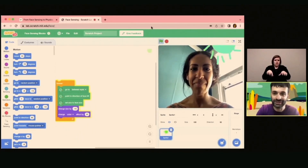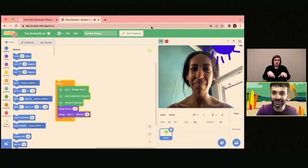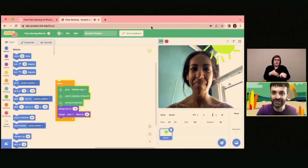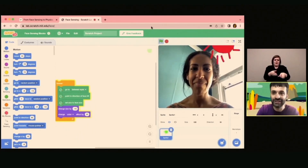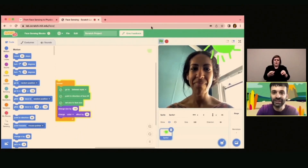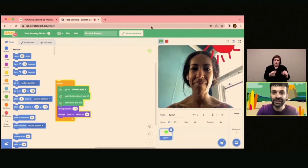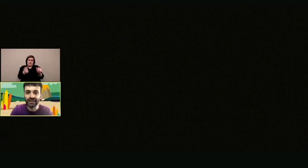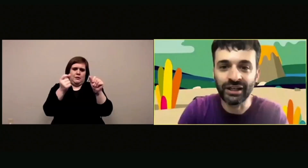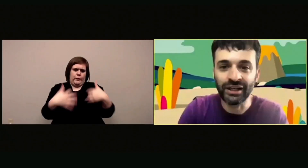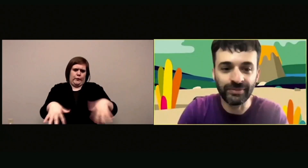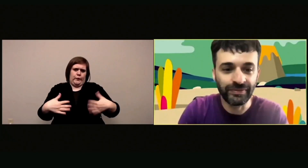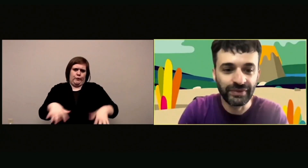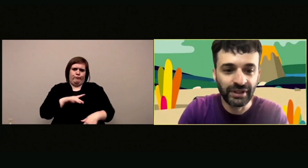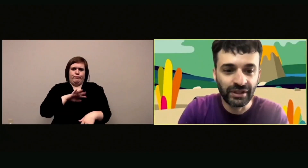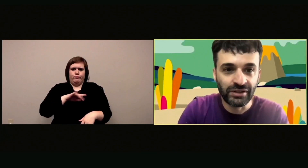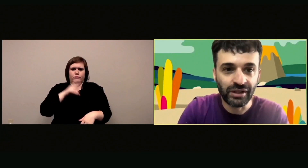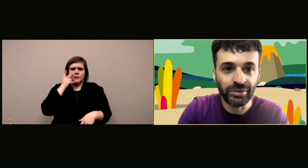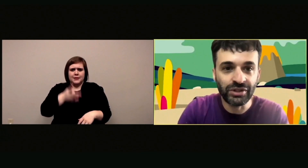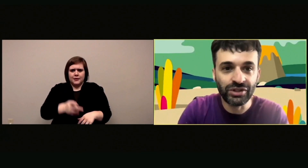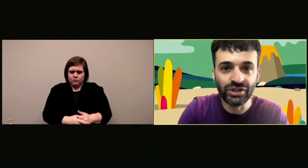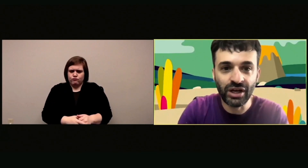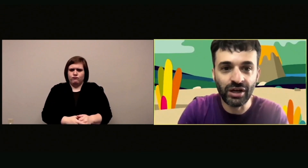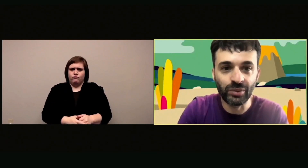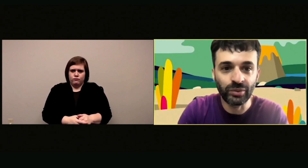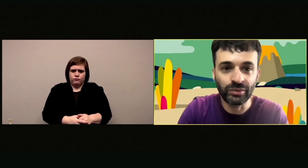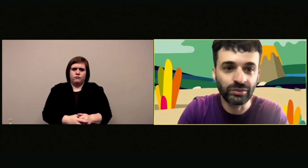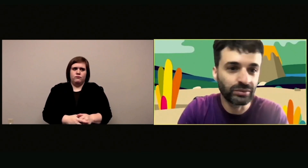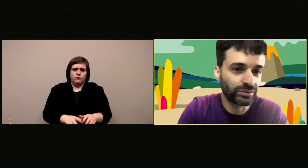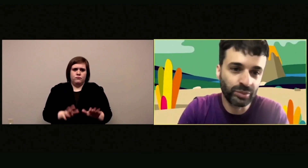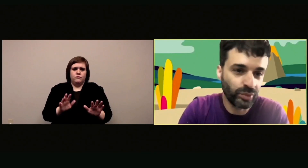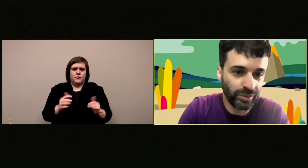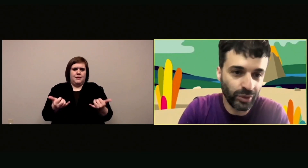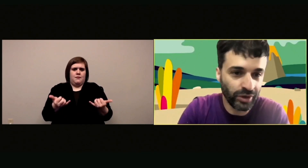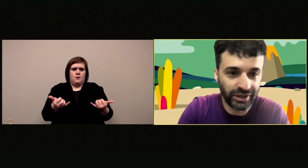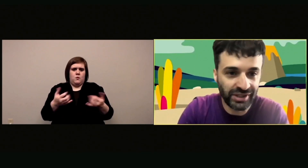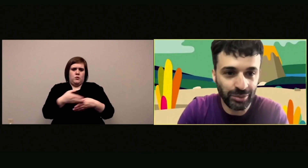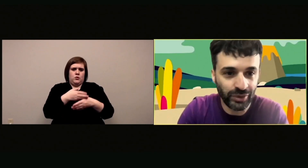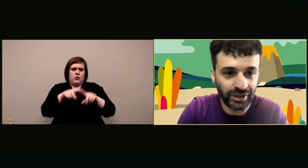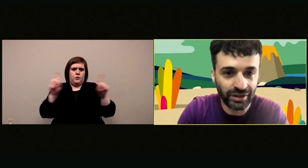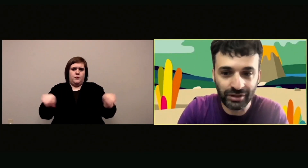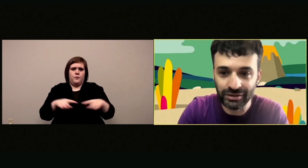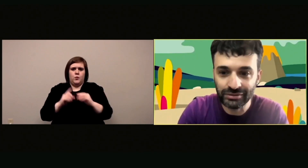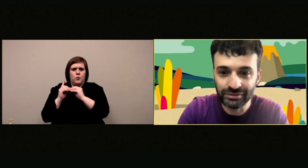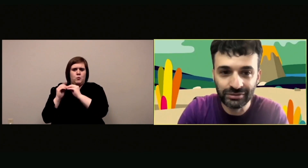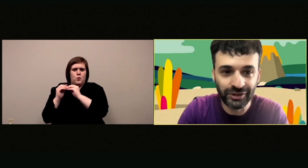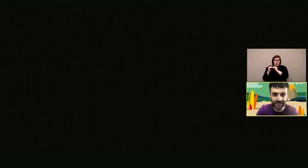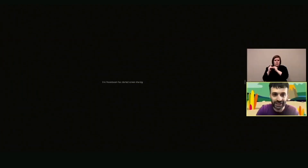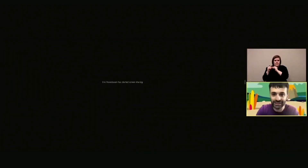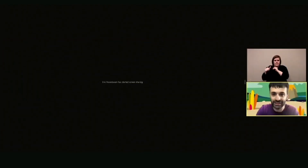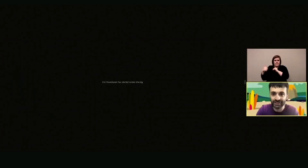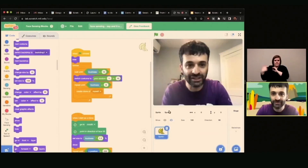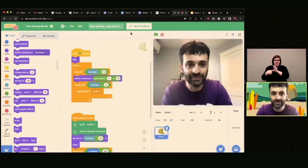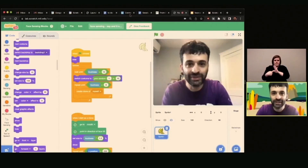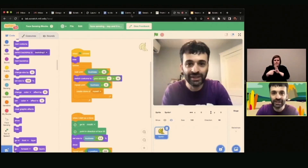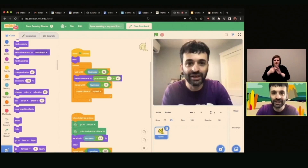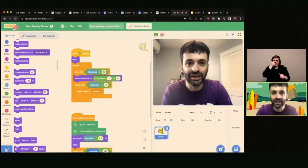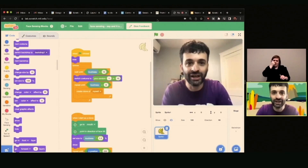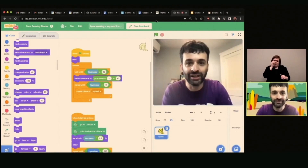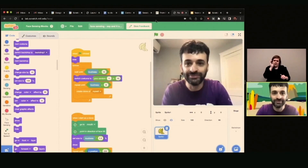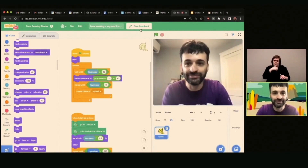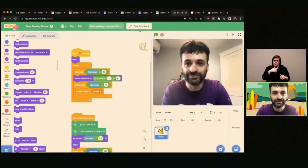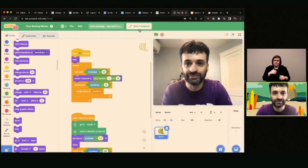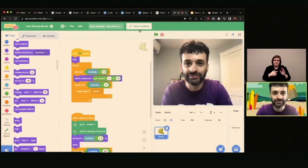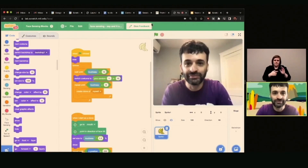sono molto sorpreso del livello in cui siete arrivati così rapidi grazie per partecipare così e stare qua con noi